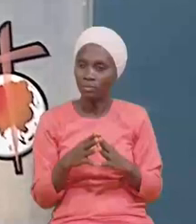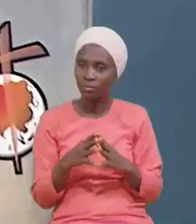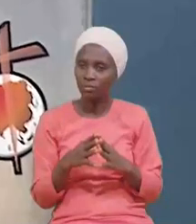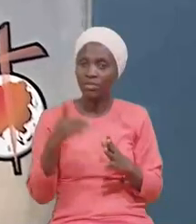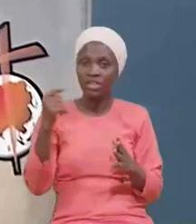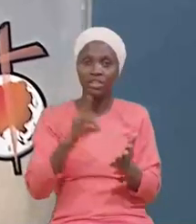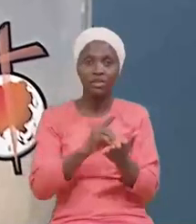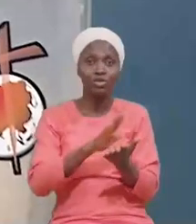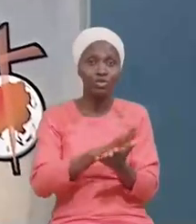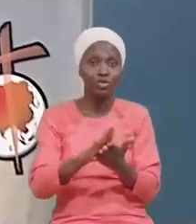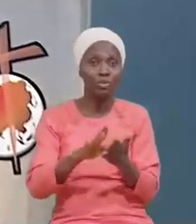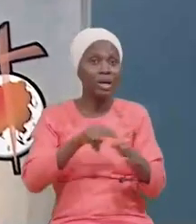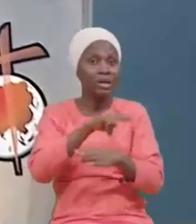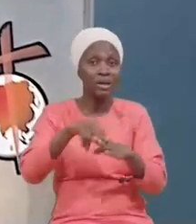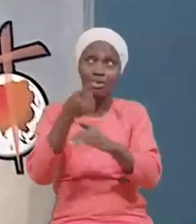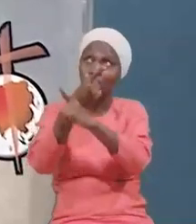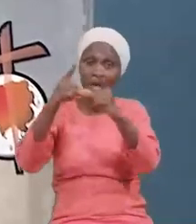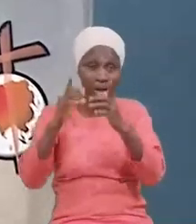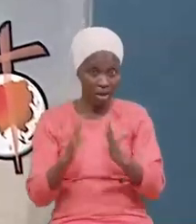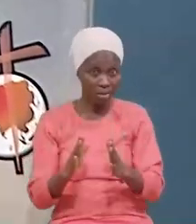Le libérateur surnaturel